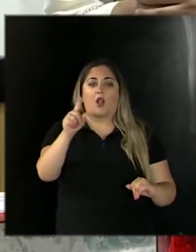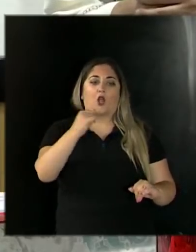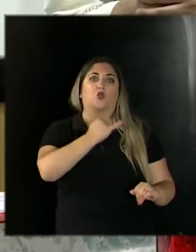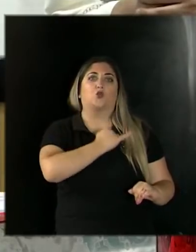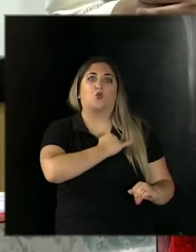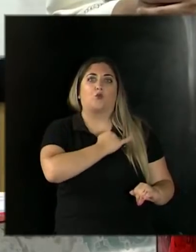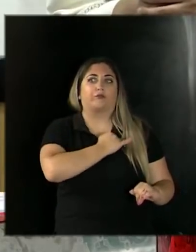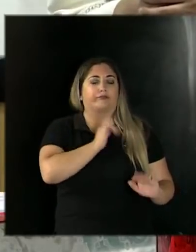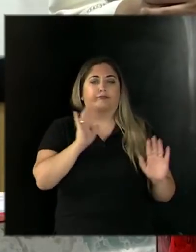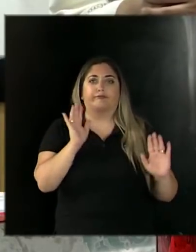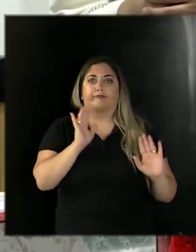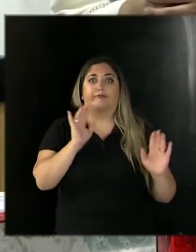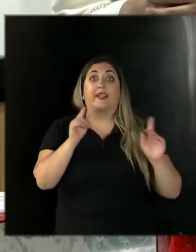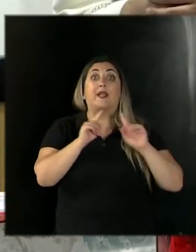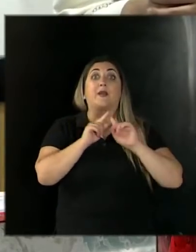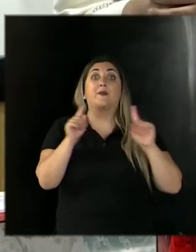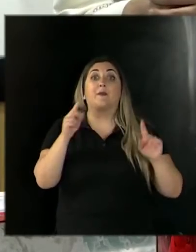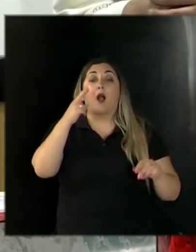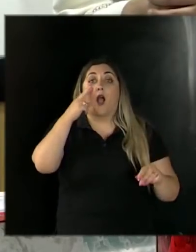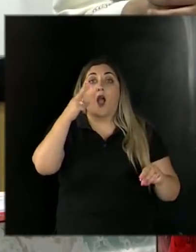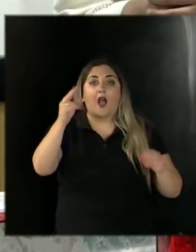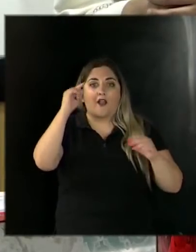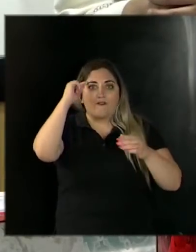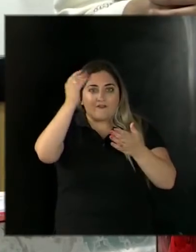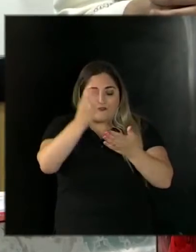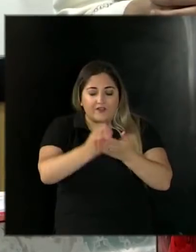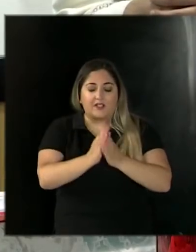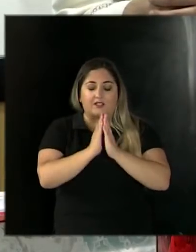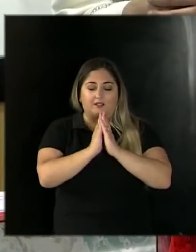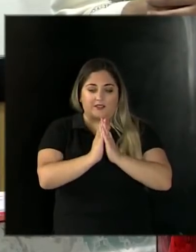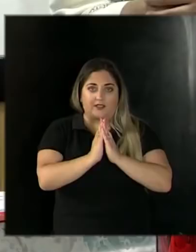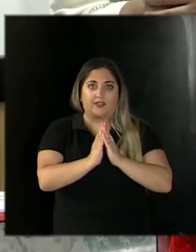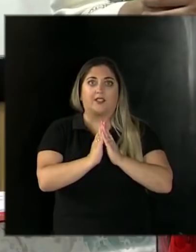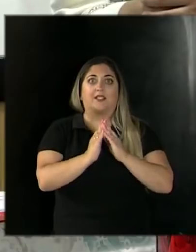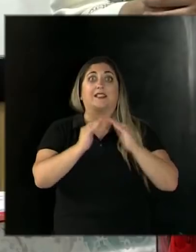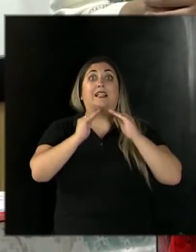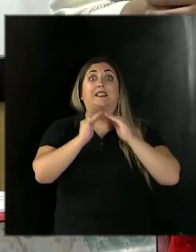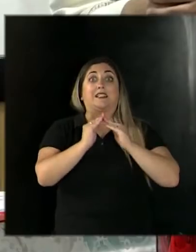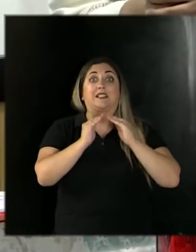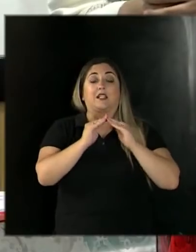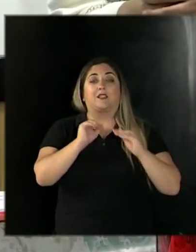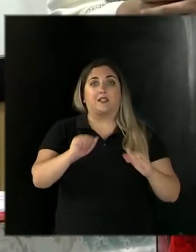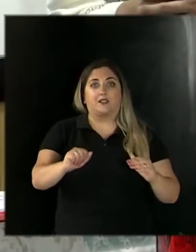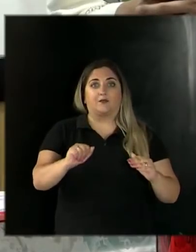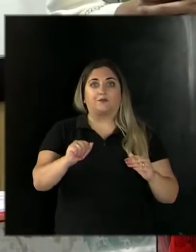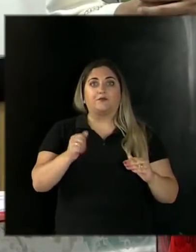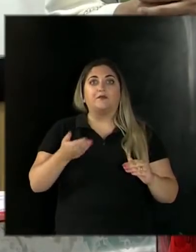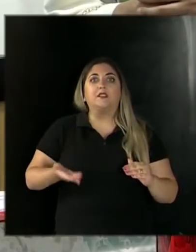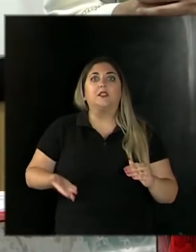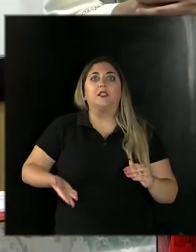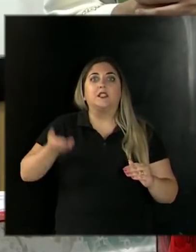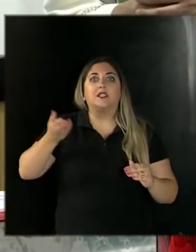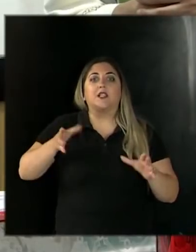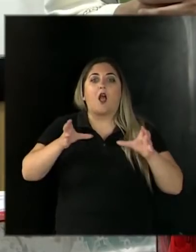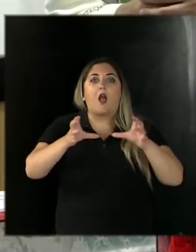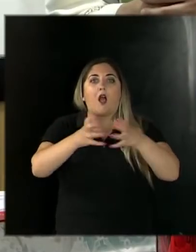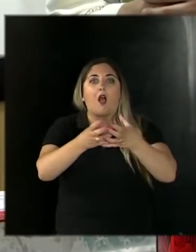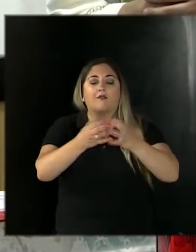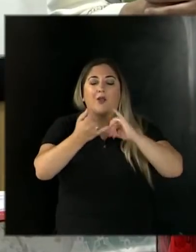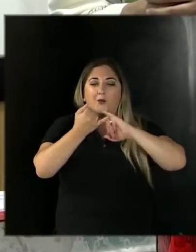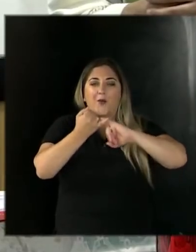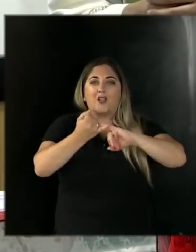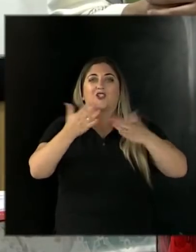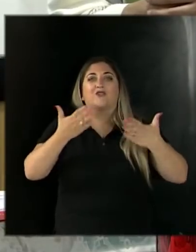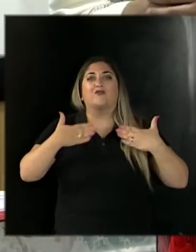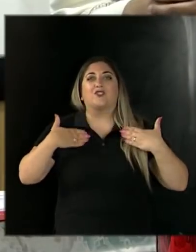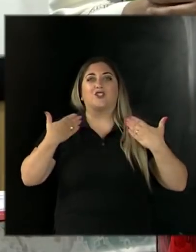tħares lejn dnubietna, iżda ħares lejn il-fidi tal-Knisja tiegħek. Għatija slimu l-aqda li jint trid